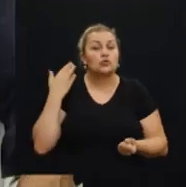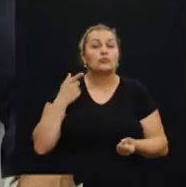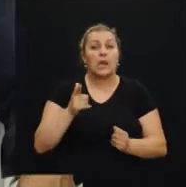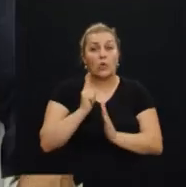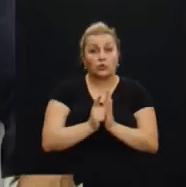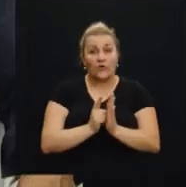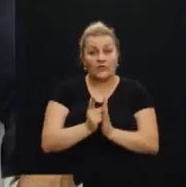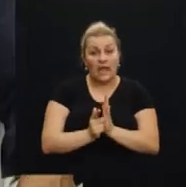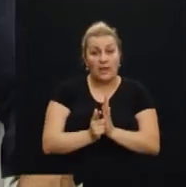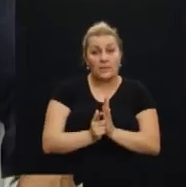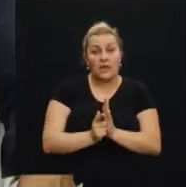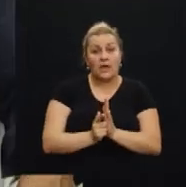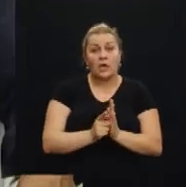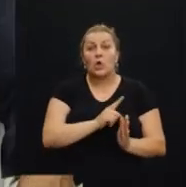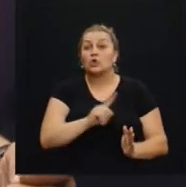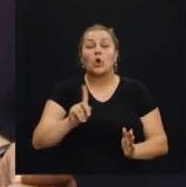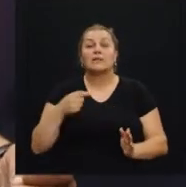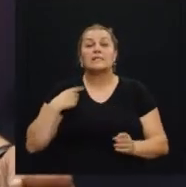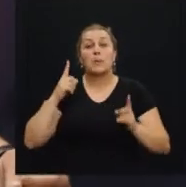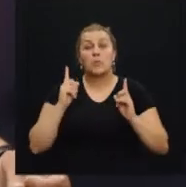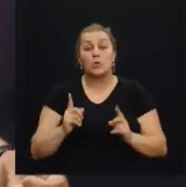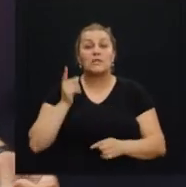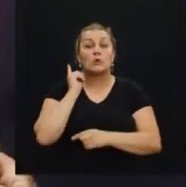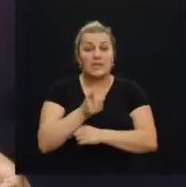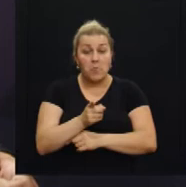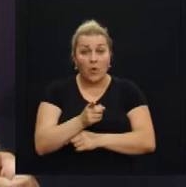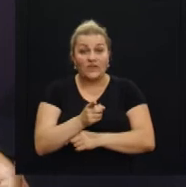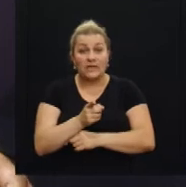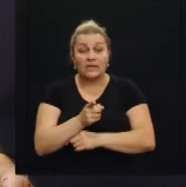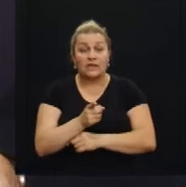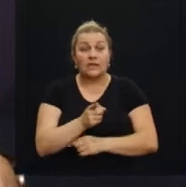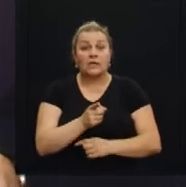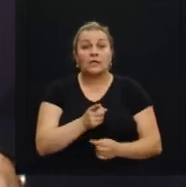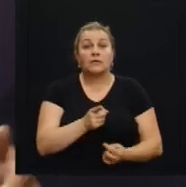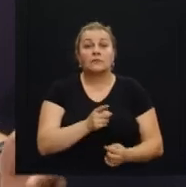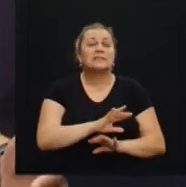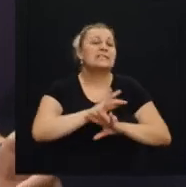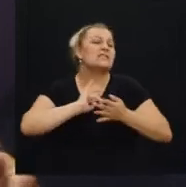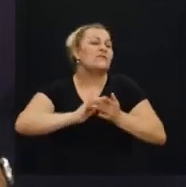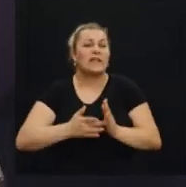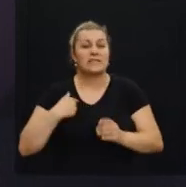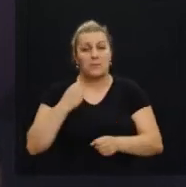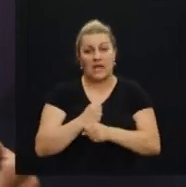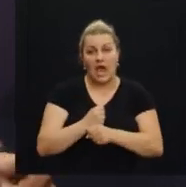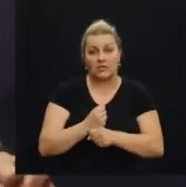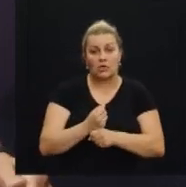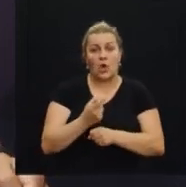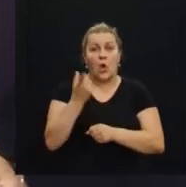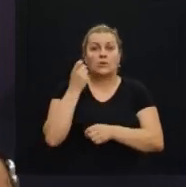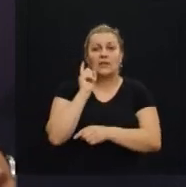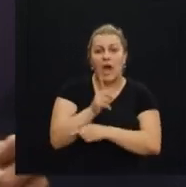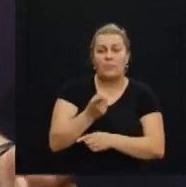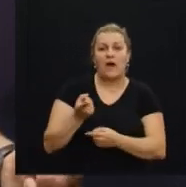to vrijeme i dok nisam postao zapovjednik bojne, sve sam radio, znači, od nabave,